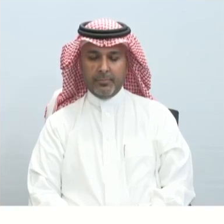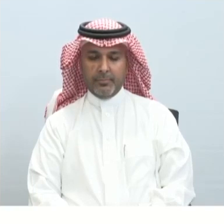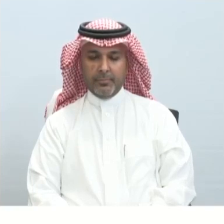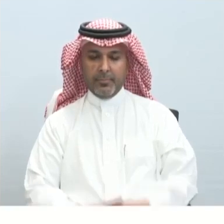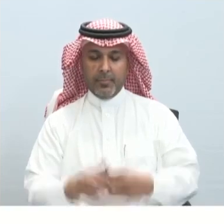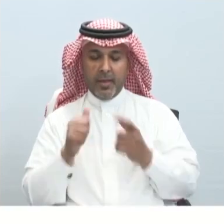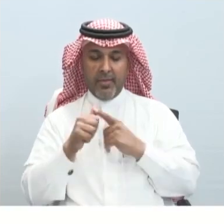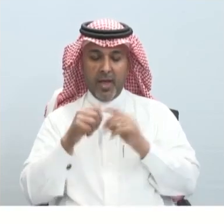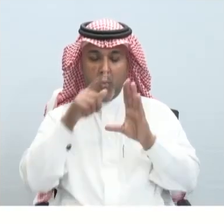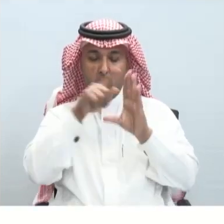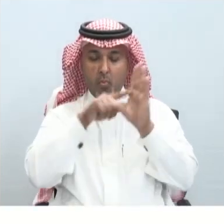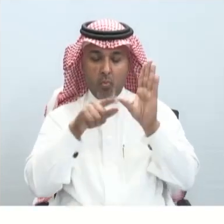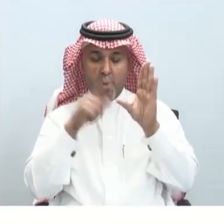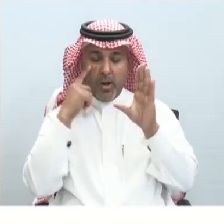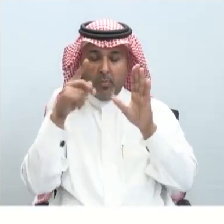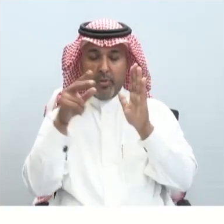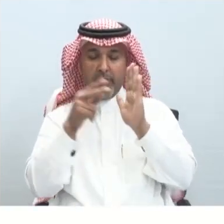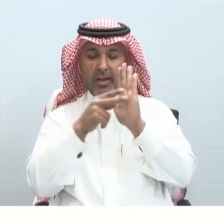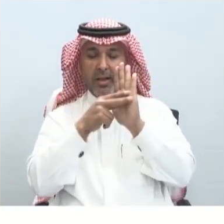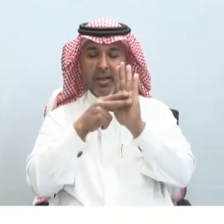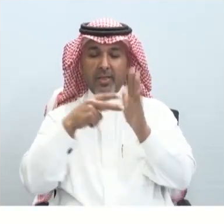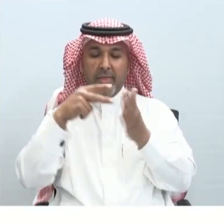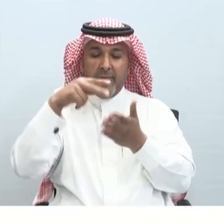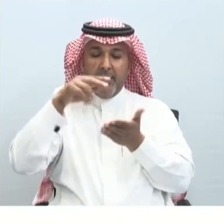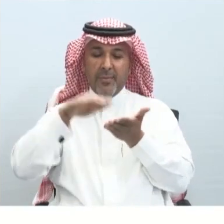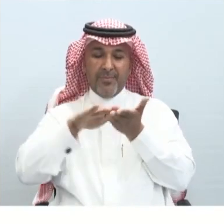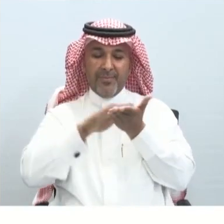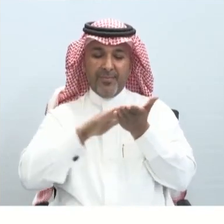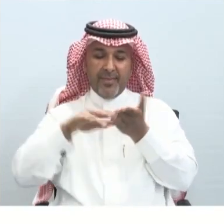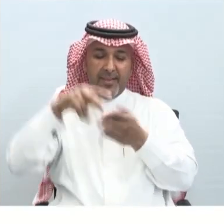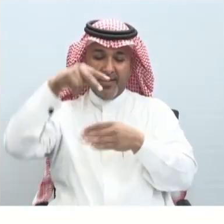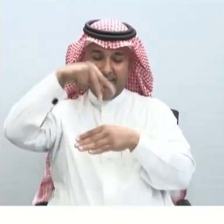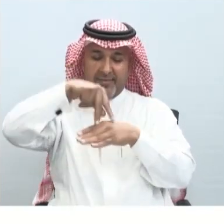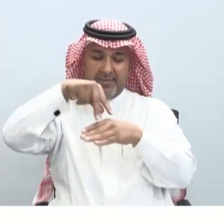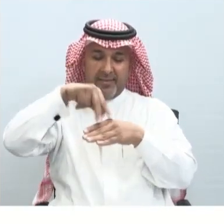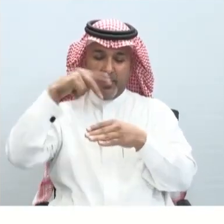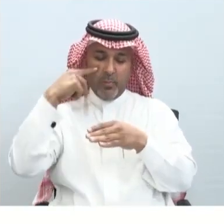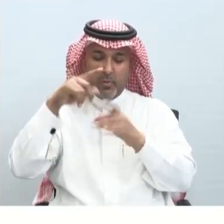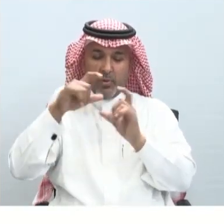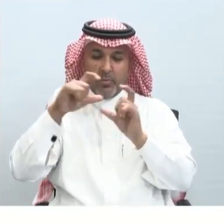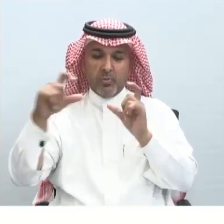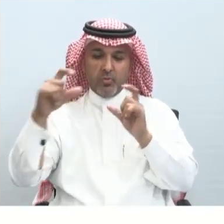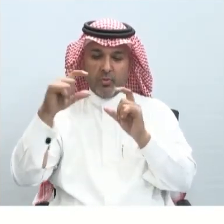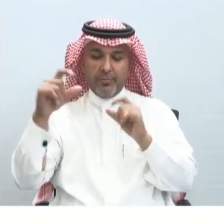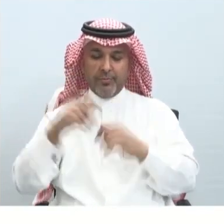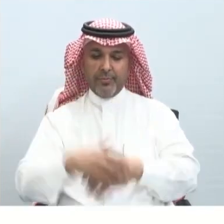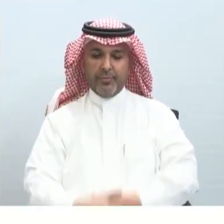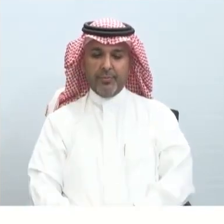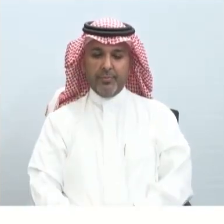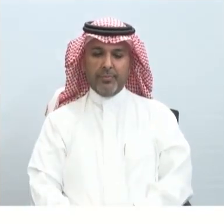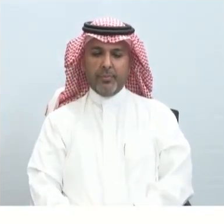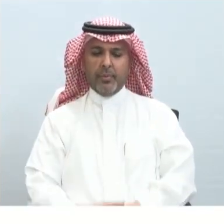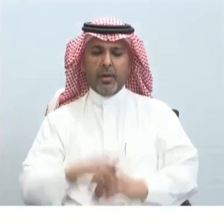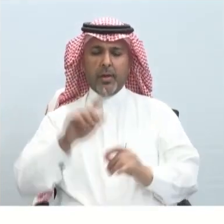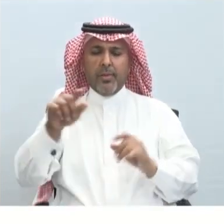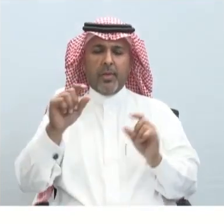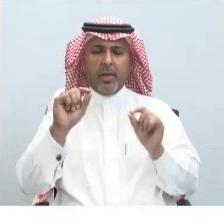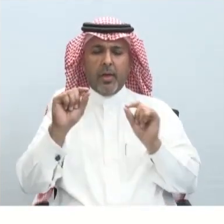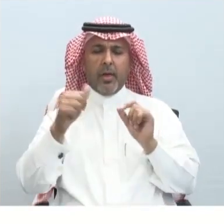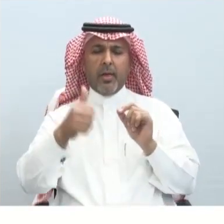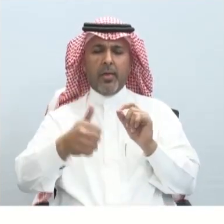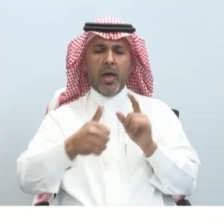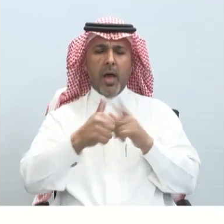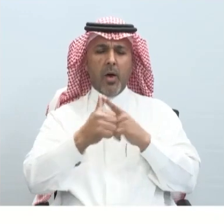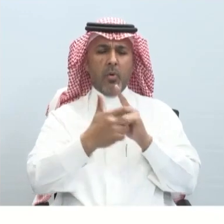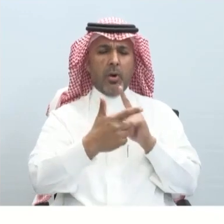نحب ان احنا يعني نفكر فيها انه ما هي علاقه هذا المثلث بهذا المثلث طبعا العلاقه هنا